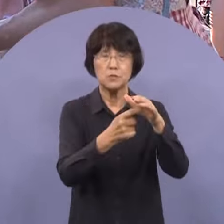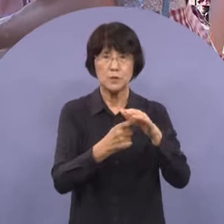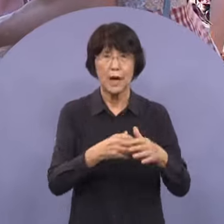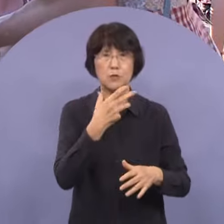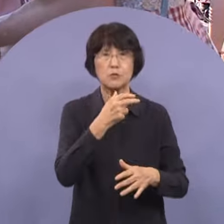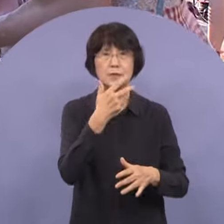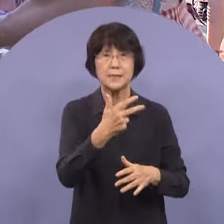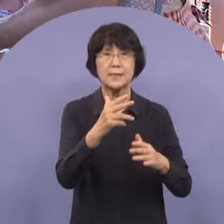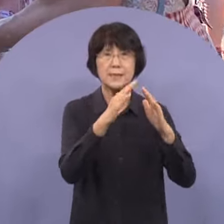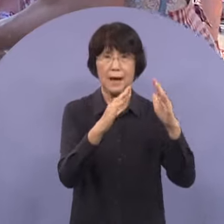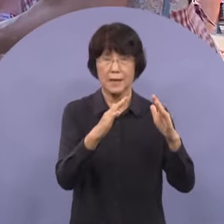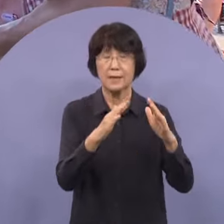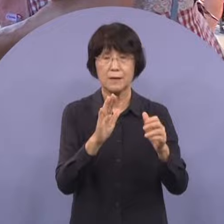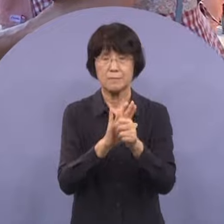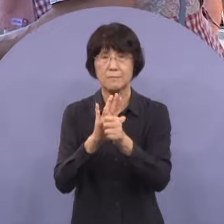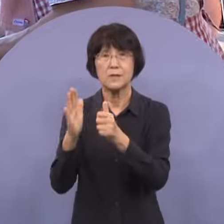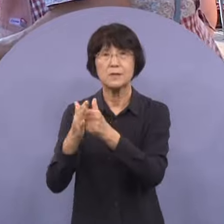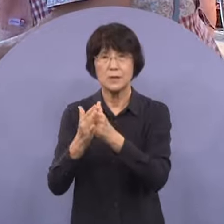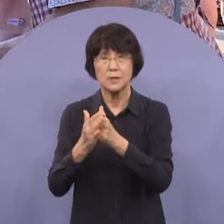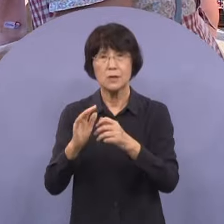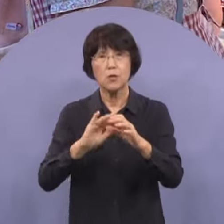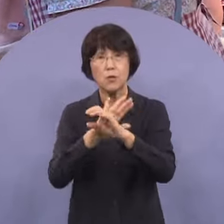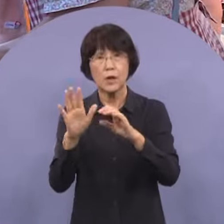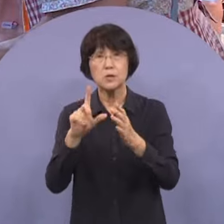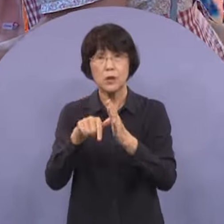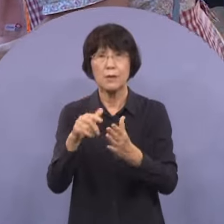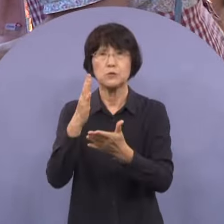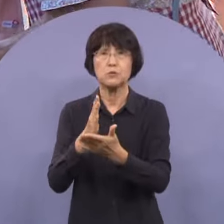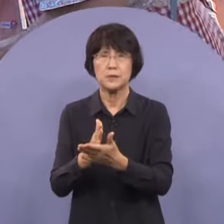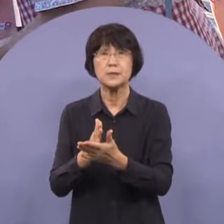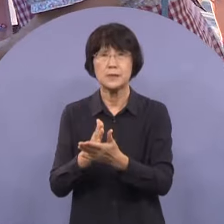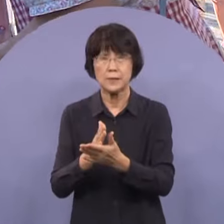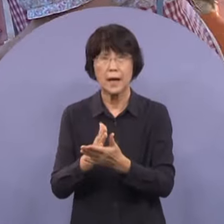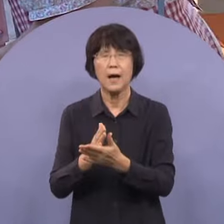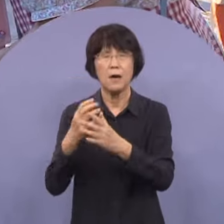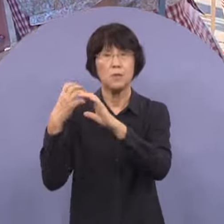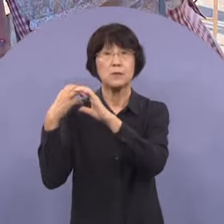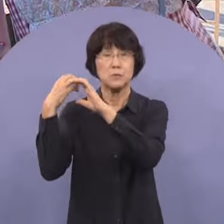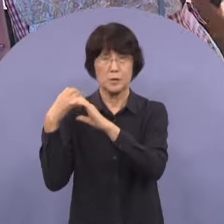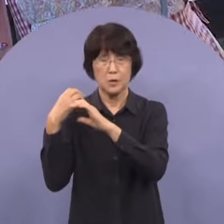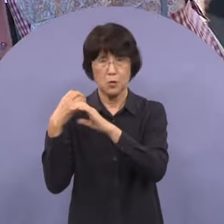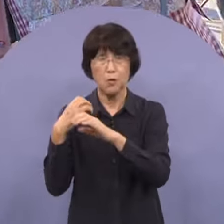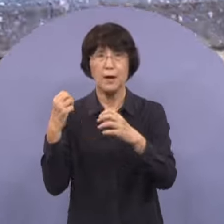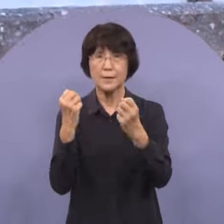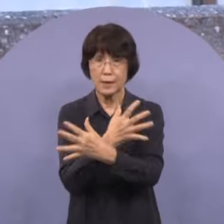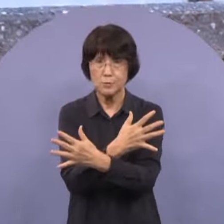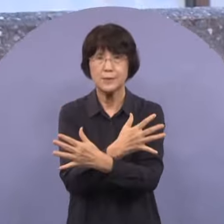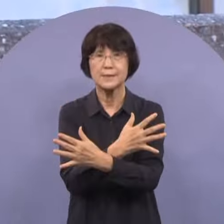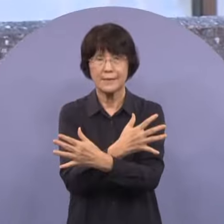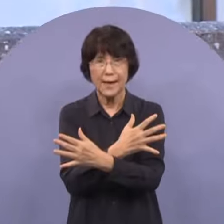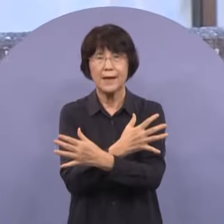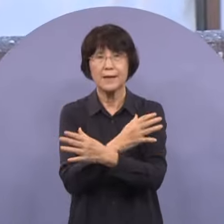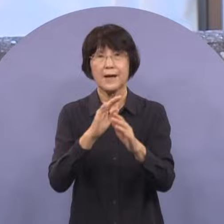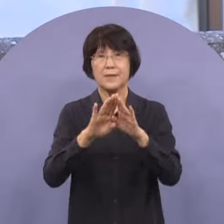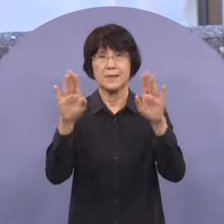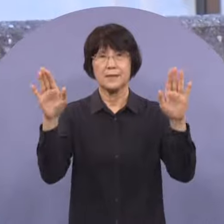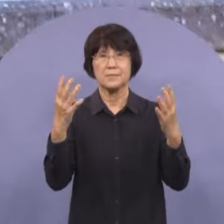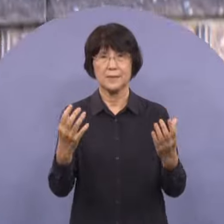し、コロナ禍の影響で中止していたサマーフェスタをリニューアルして開催したものです。